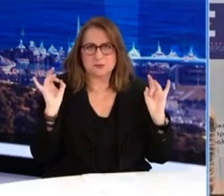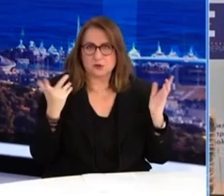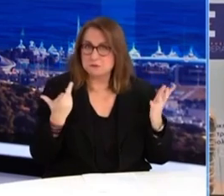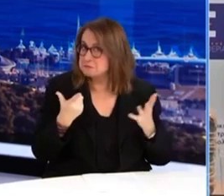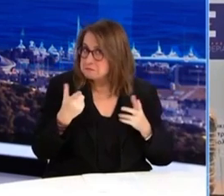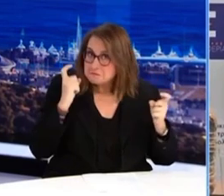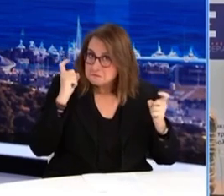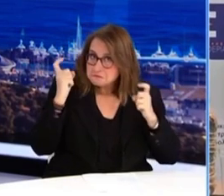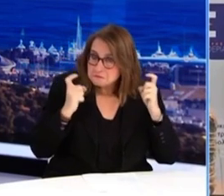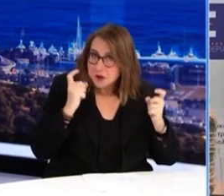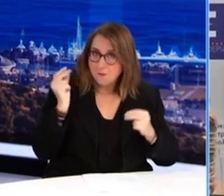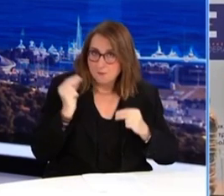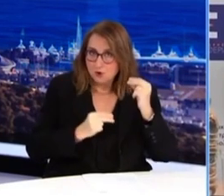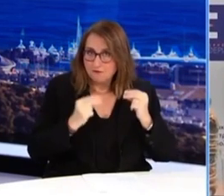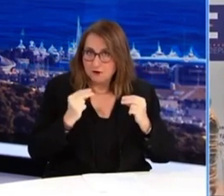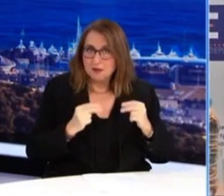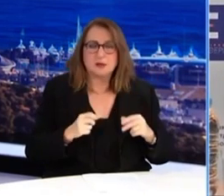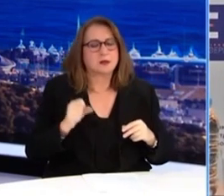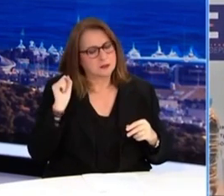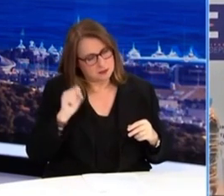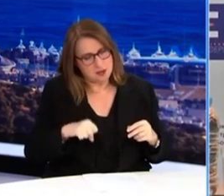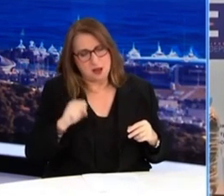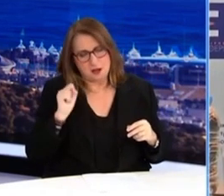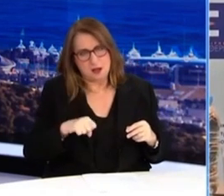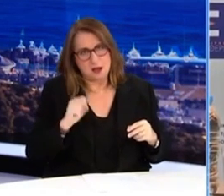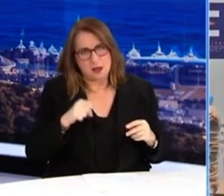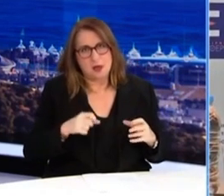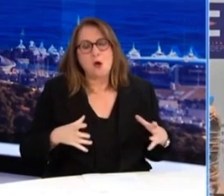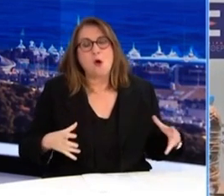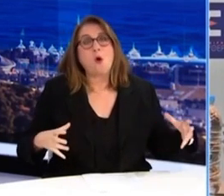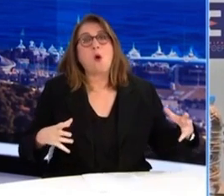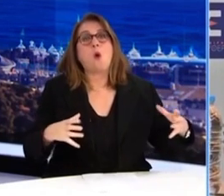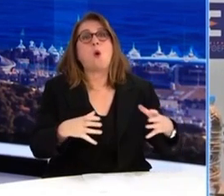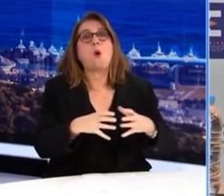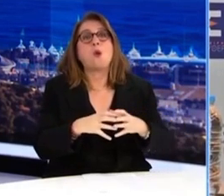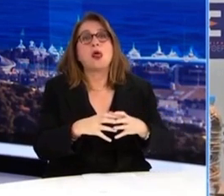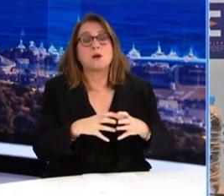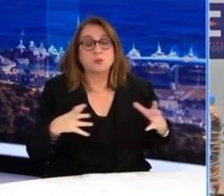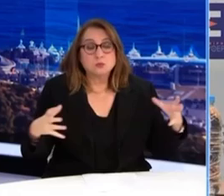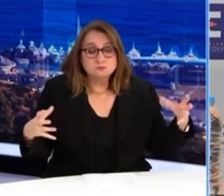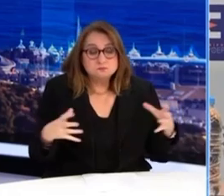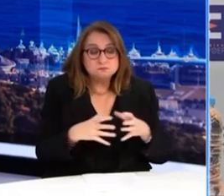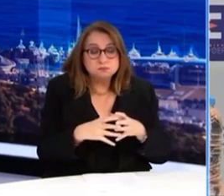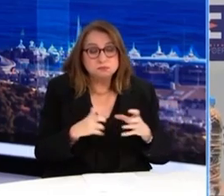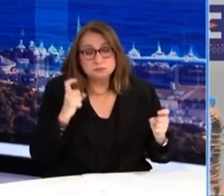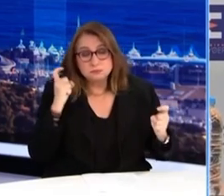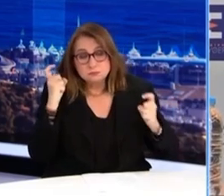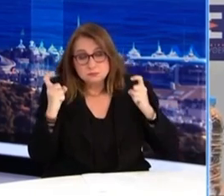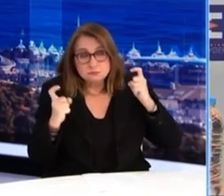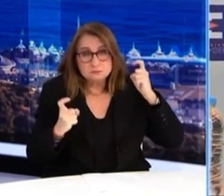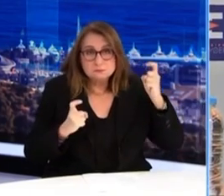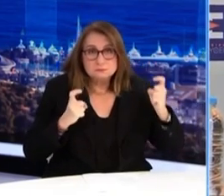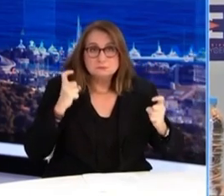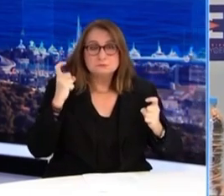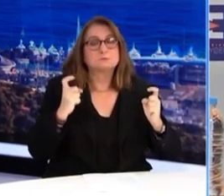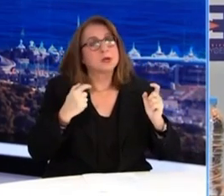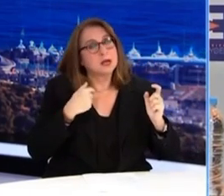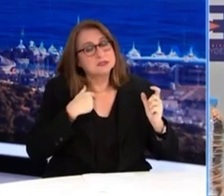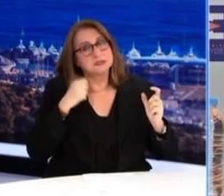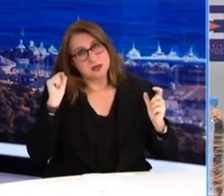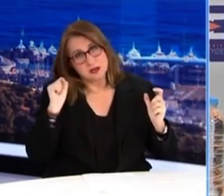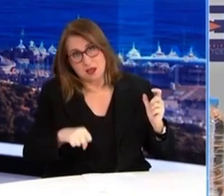Όλες οι μαζικές συνάξεις μας προβληματίζουν και οι πολίτες θα πρέπει να ακολουθήσουν όλες τις οδηγίες που έχουμε πει αυτή τη στιγμή. Δηλαδή,